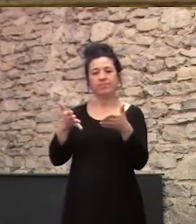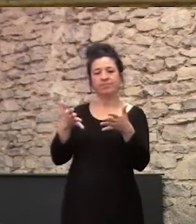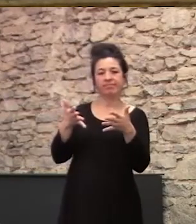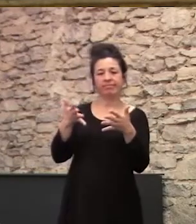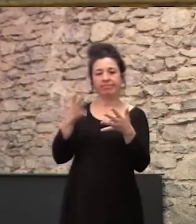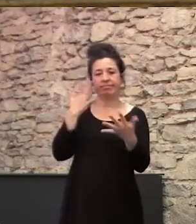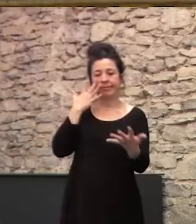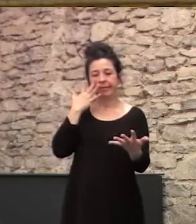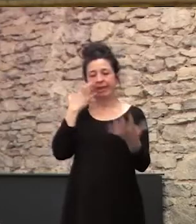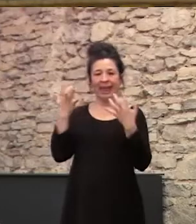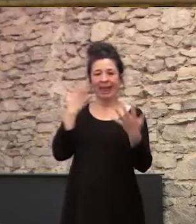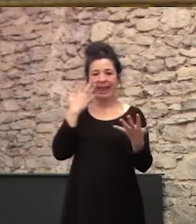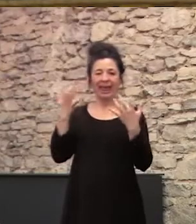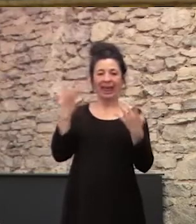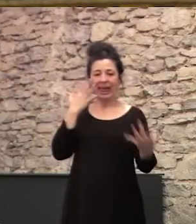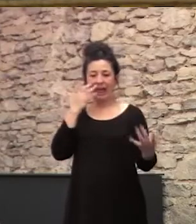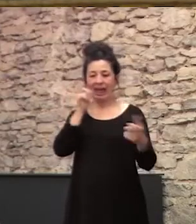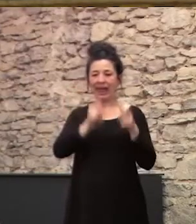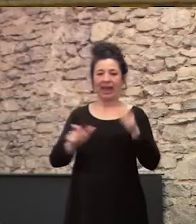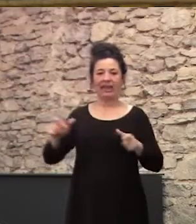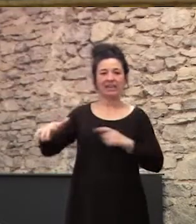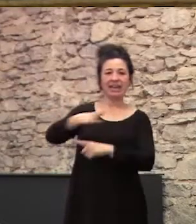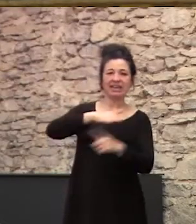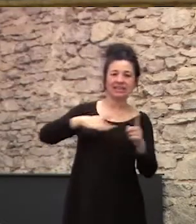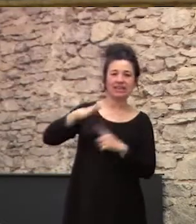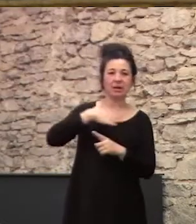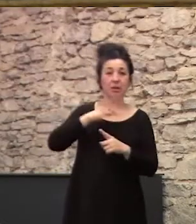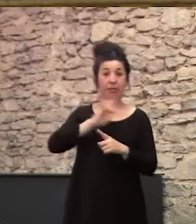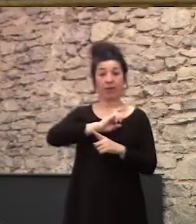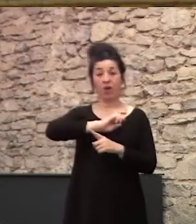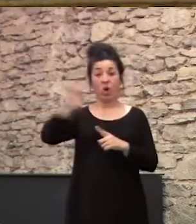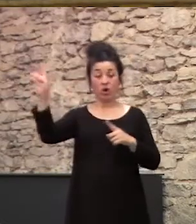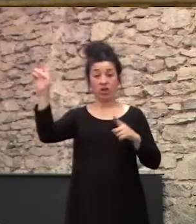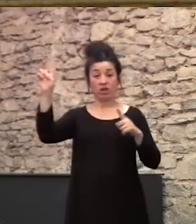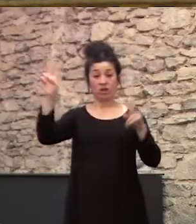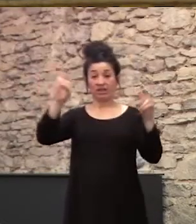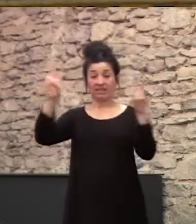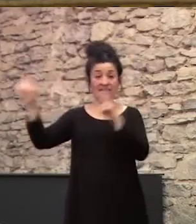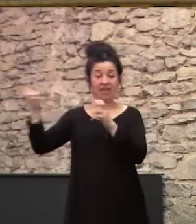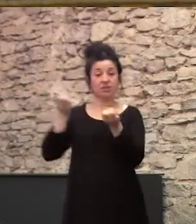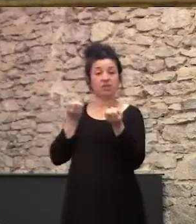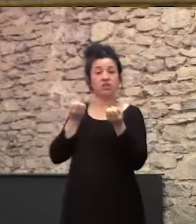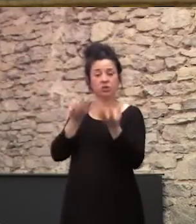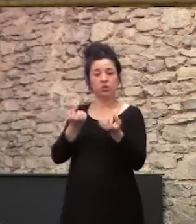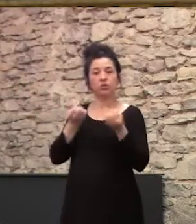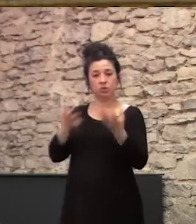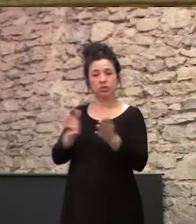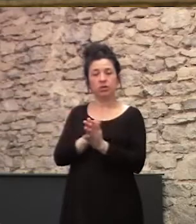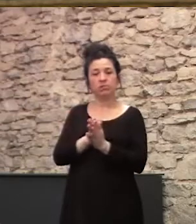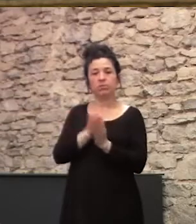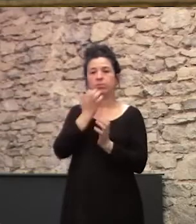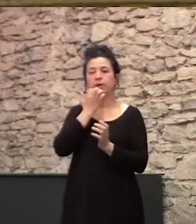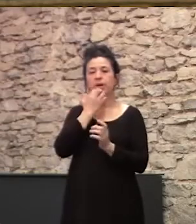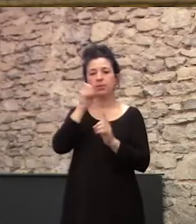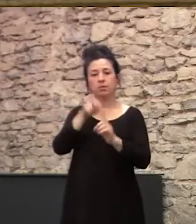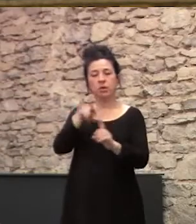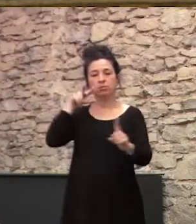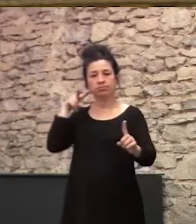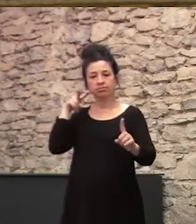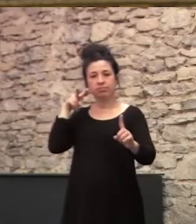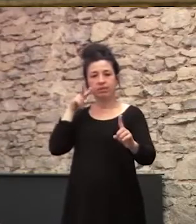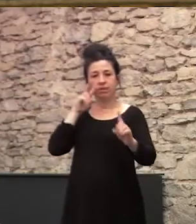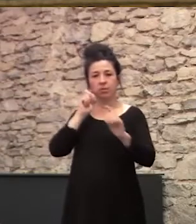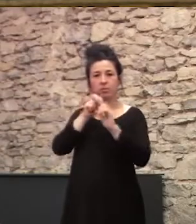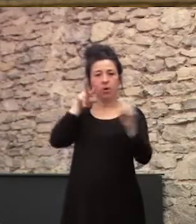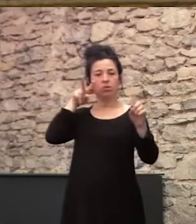artisteoaren inguruan edibiltzeko, eta igual beste gauza batzuk ere kontatzea ondo, goletzeke batez ere esan nahi golukelako begira hor daukadala, eta ez hainbeste nire